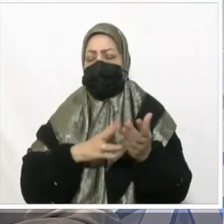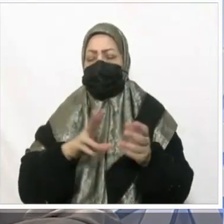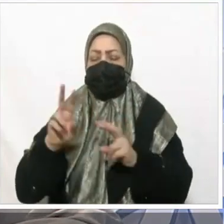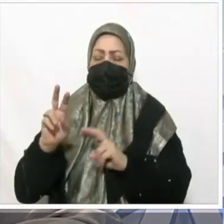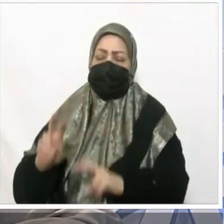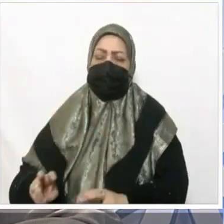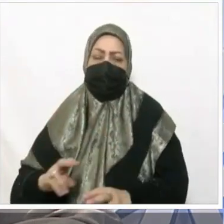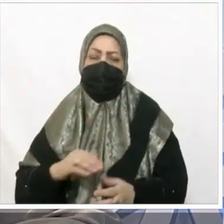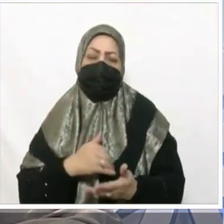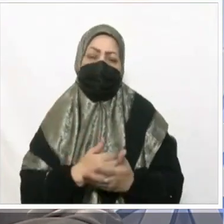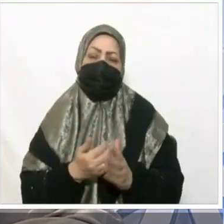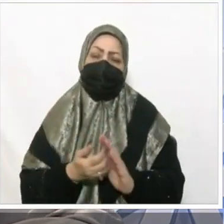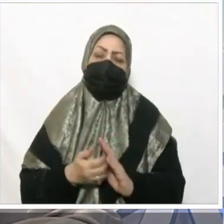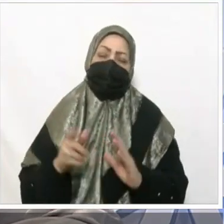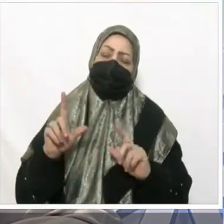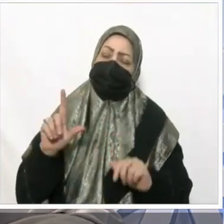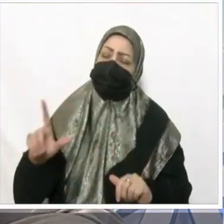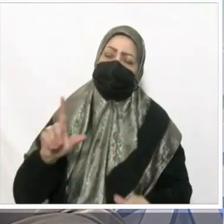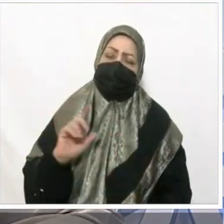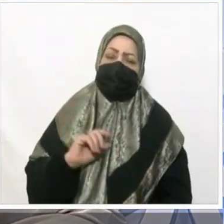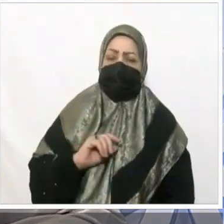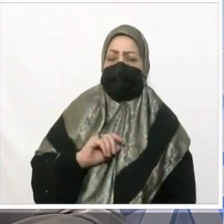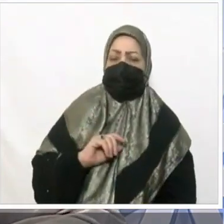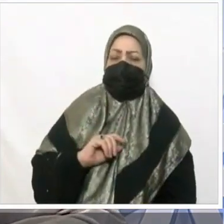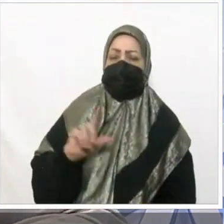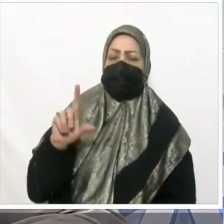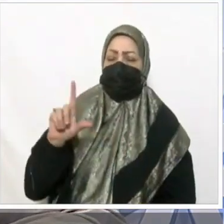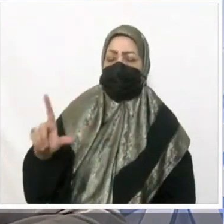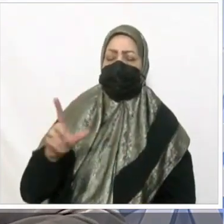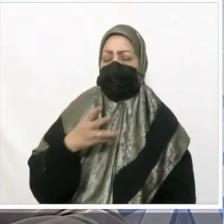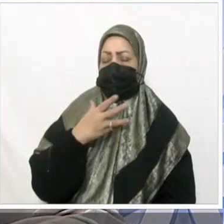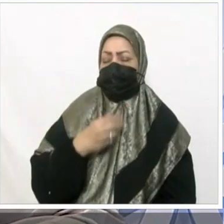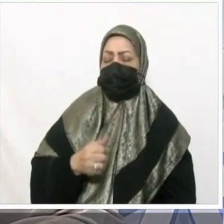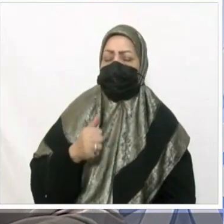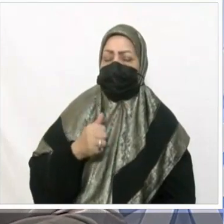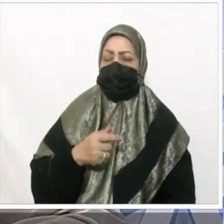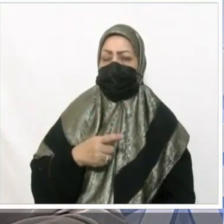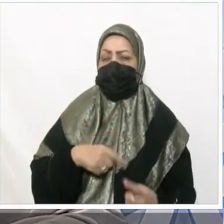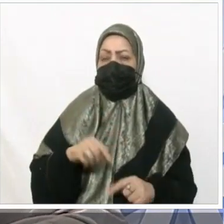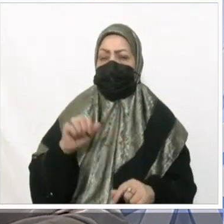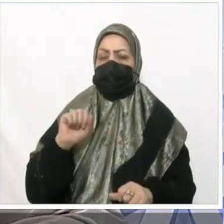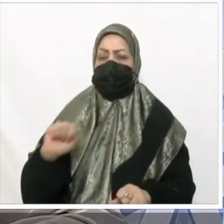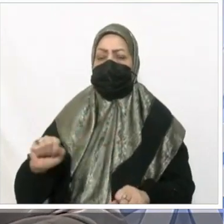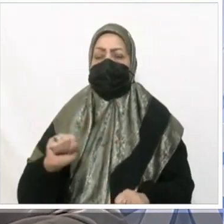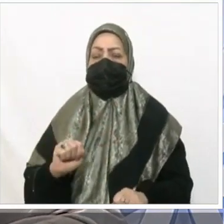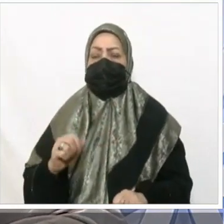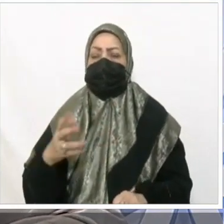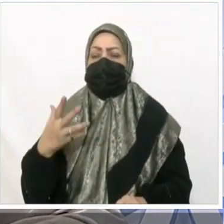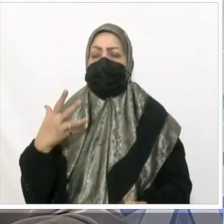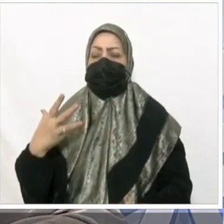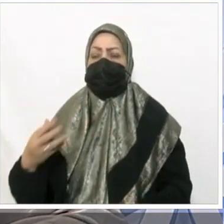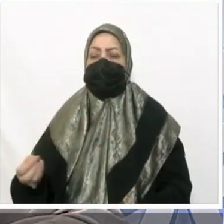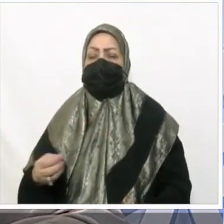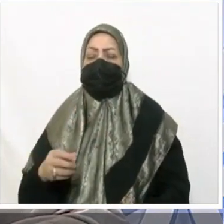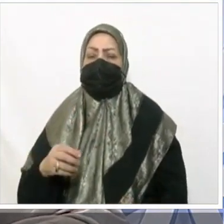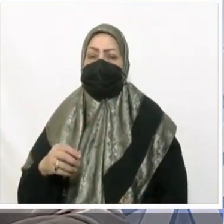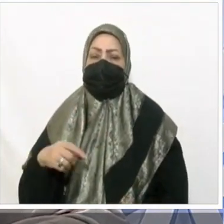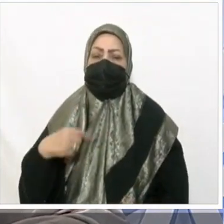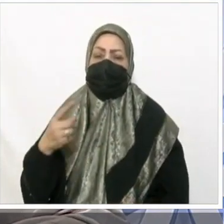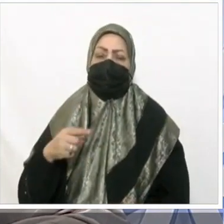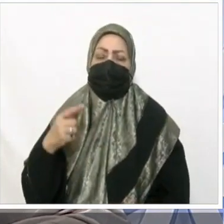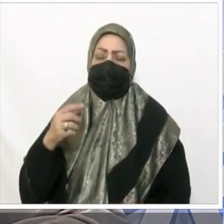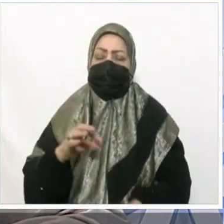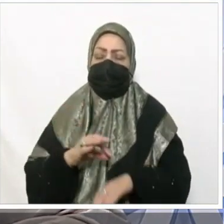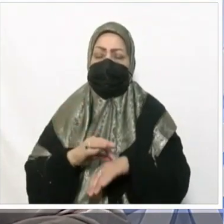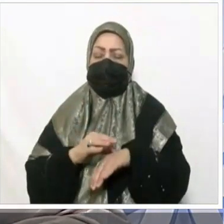طيب. المهم الأحسن، الأحسن أن الإنسان إذا أراد الوصية